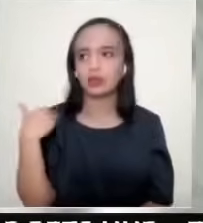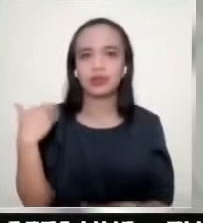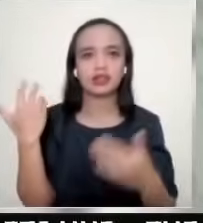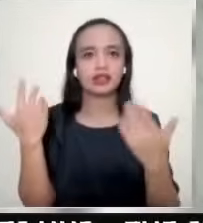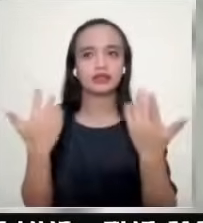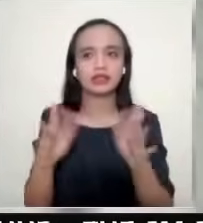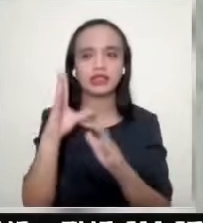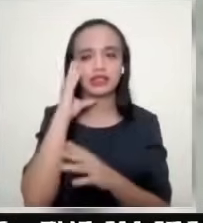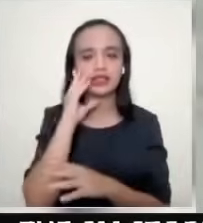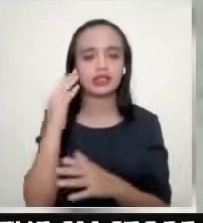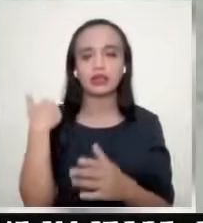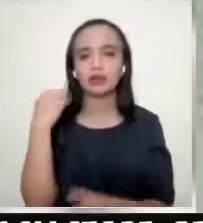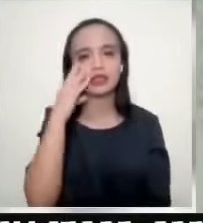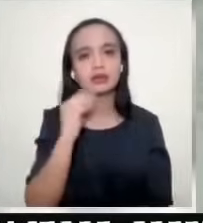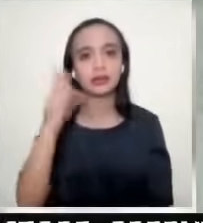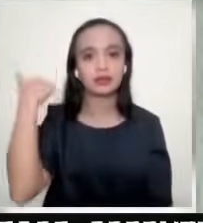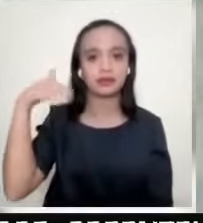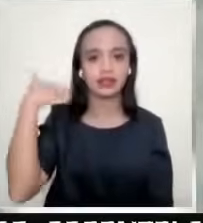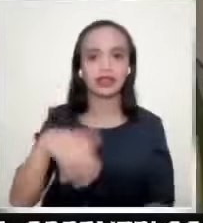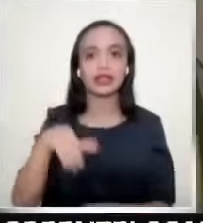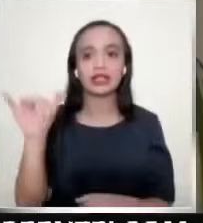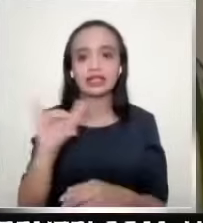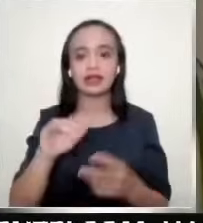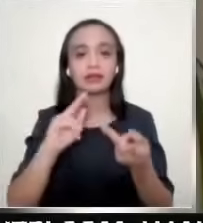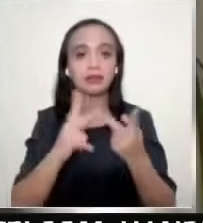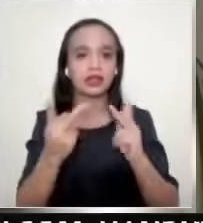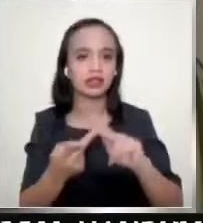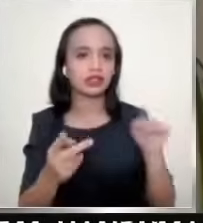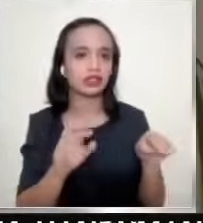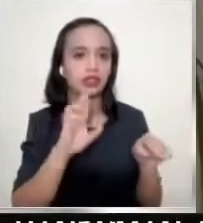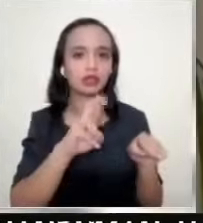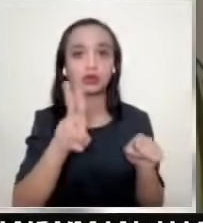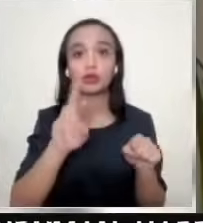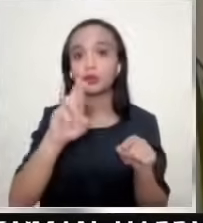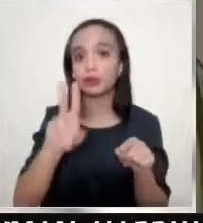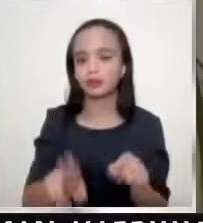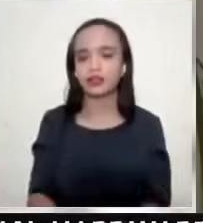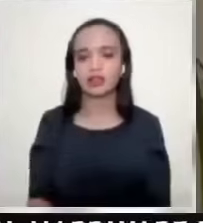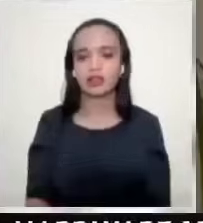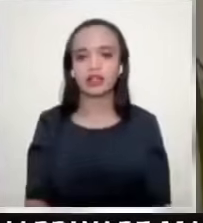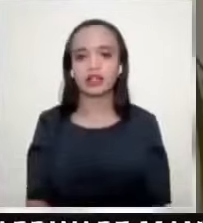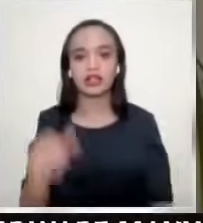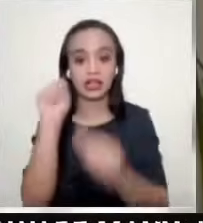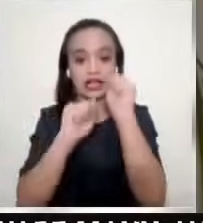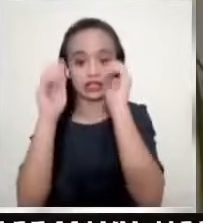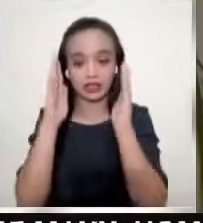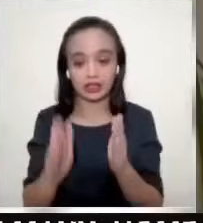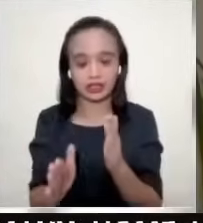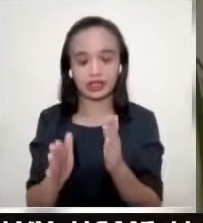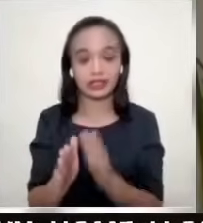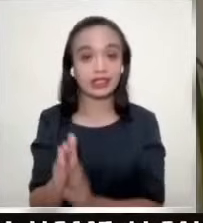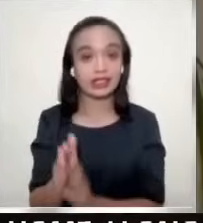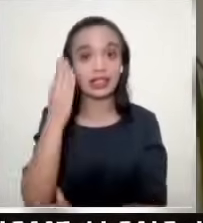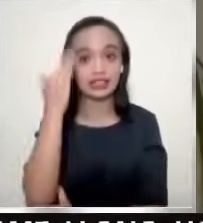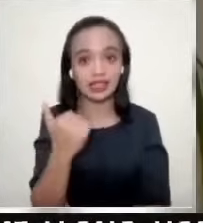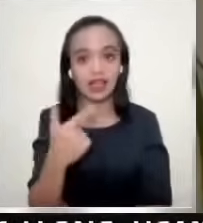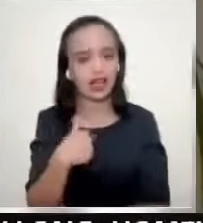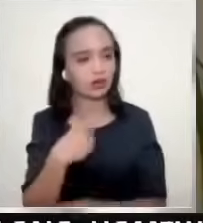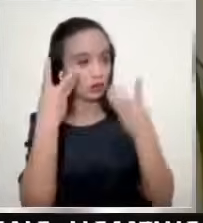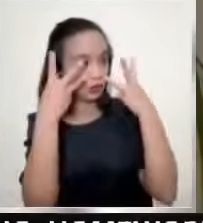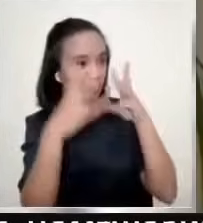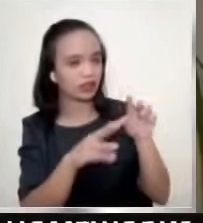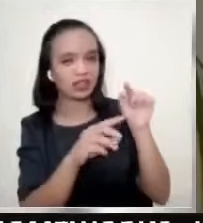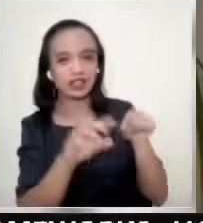sa makakapareha na si Ruru Madrid. As an actor rin po, dahil napapanood ko rin yung lolong, syempre,